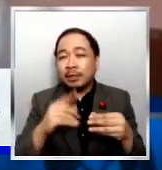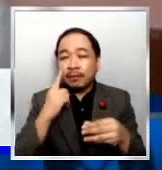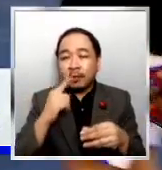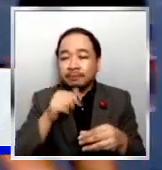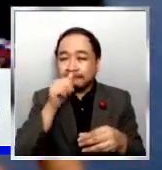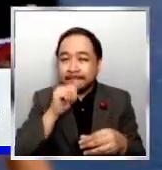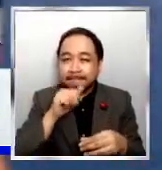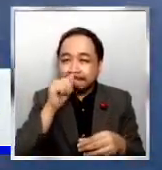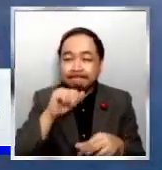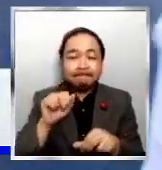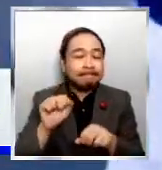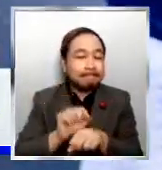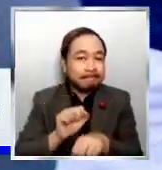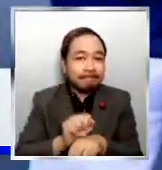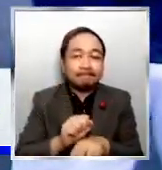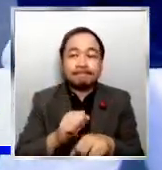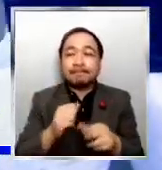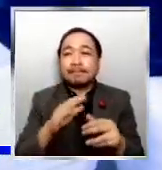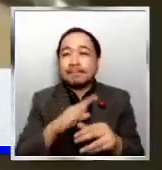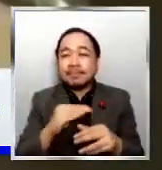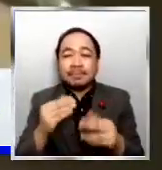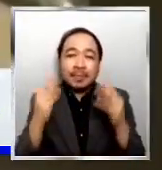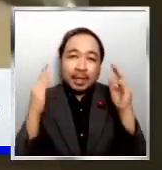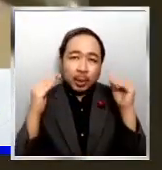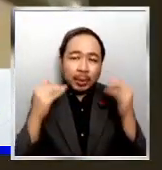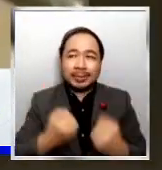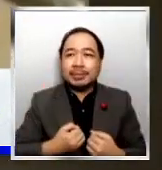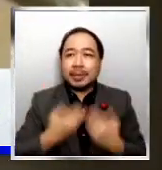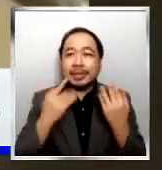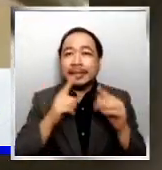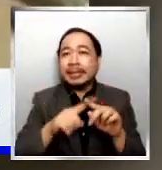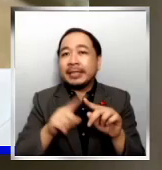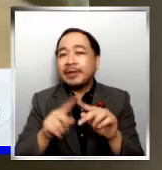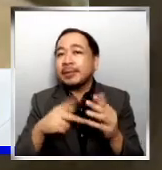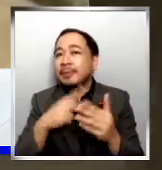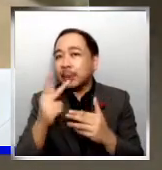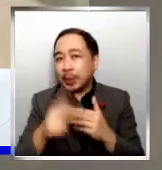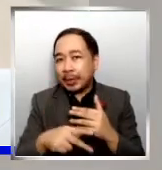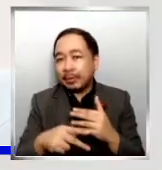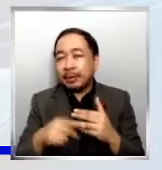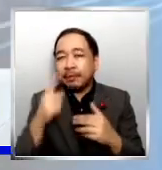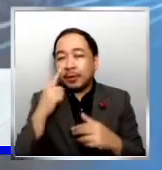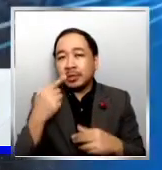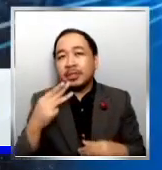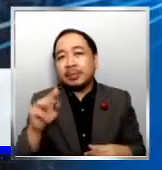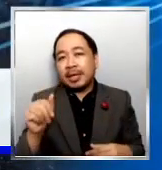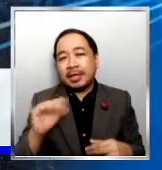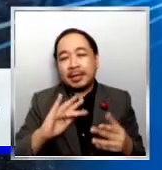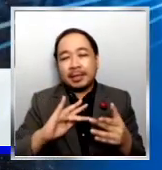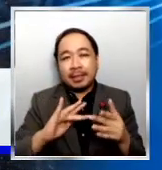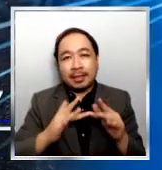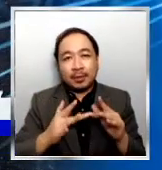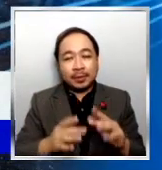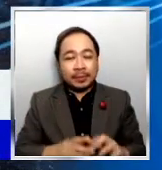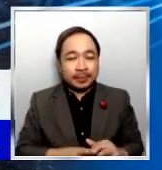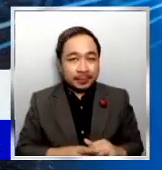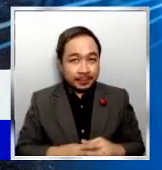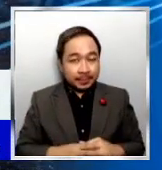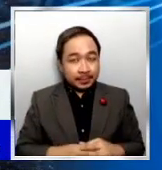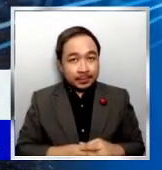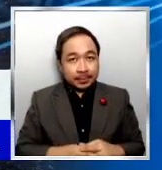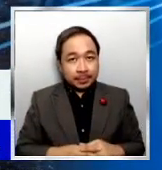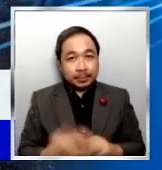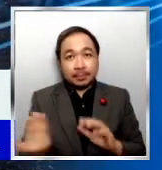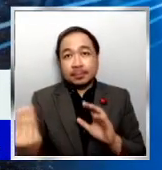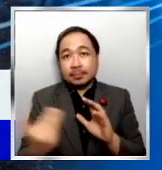inspirasyon at pag-asa sa iba't ibang programa at platforms ng GMA Network. Once again,